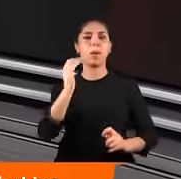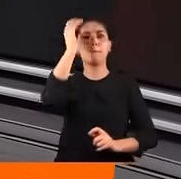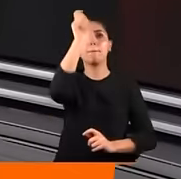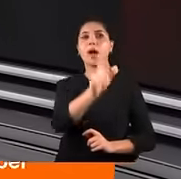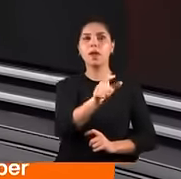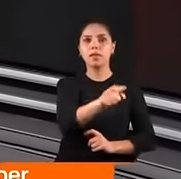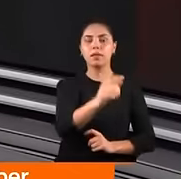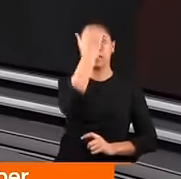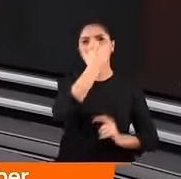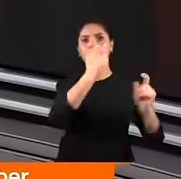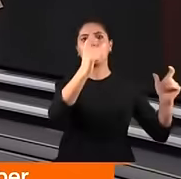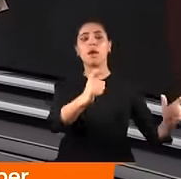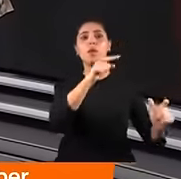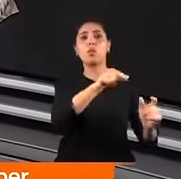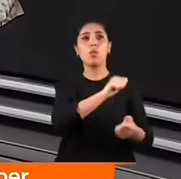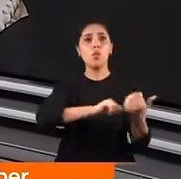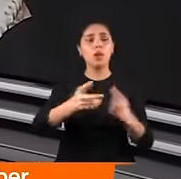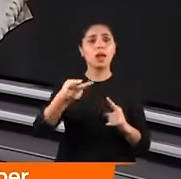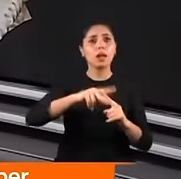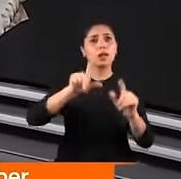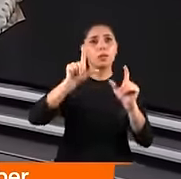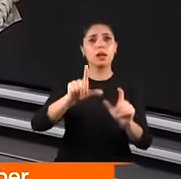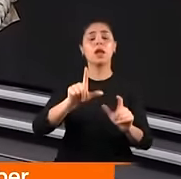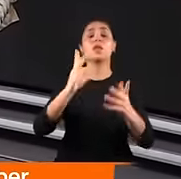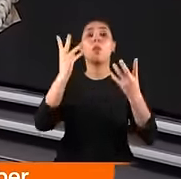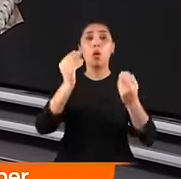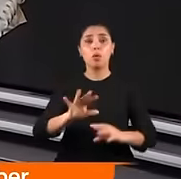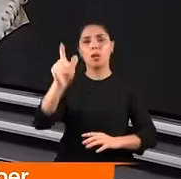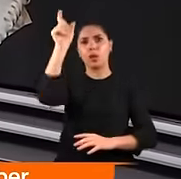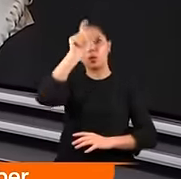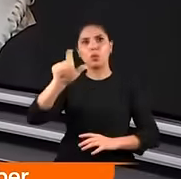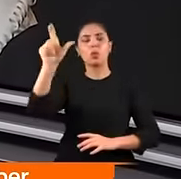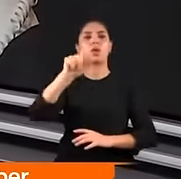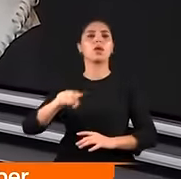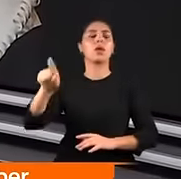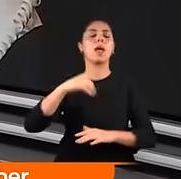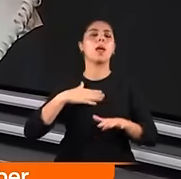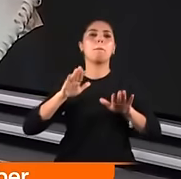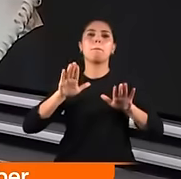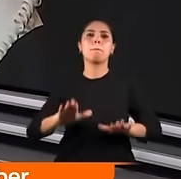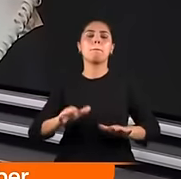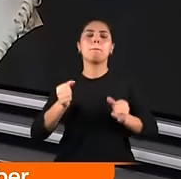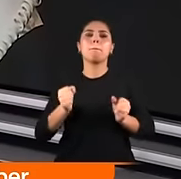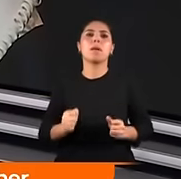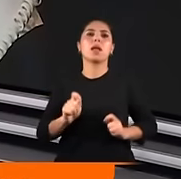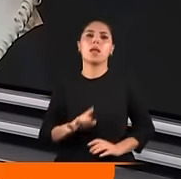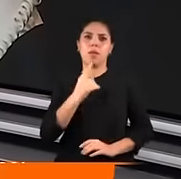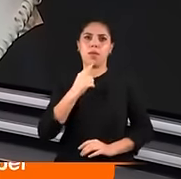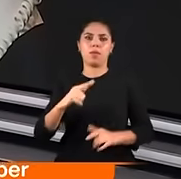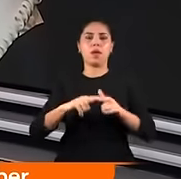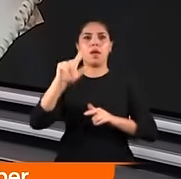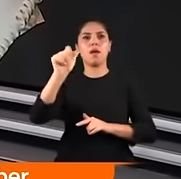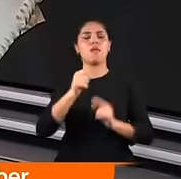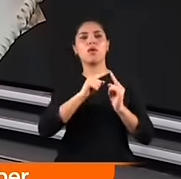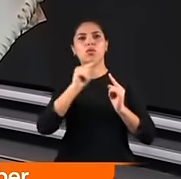Gazze'de sürece müdahil olmanız gerekir dediğini, aksi takdirde Türkiye'nin eli kollu bağlı duramayacağını anlattığını söyledi. F-16